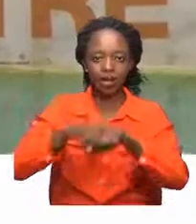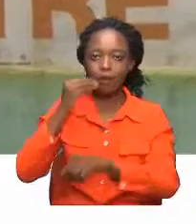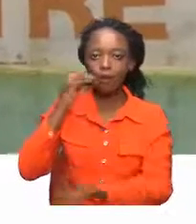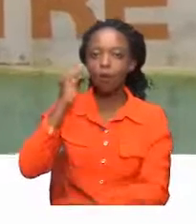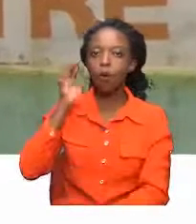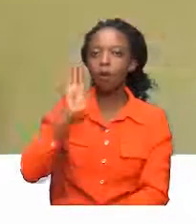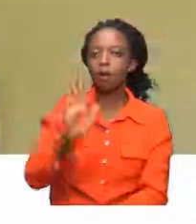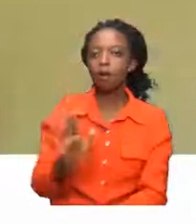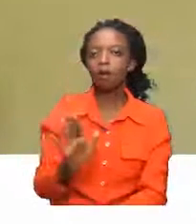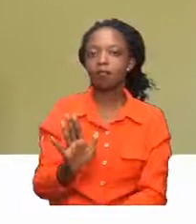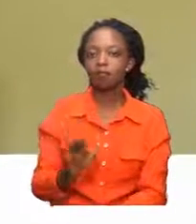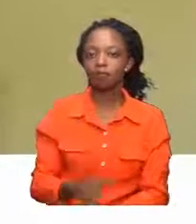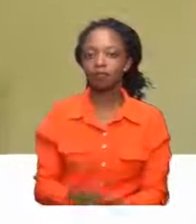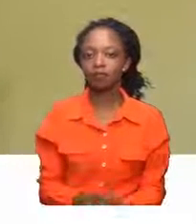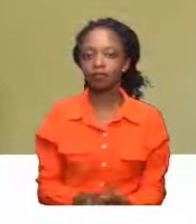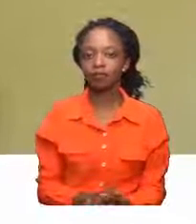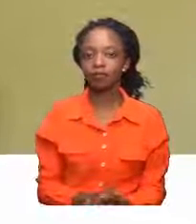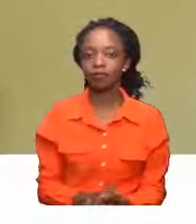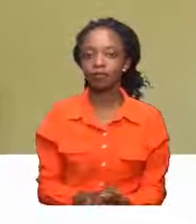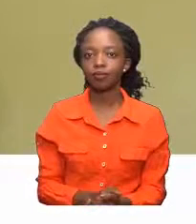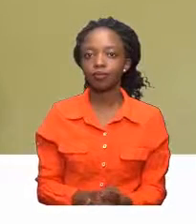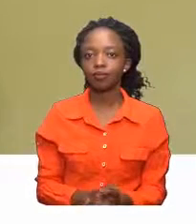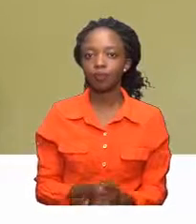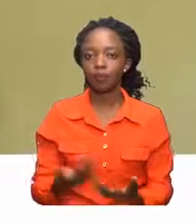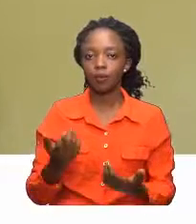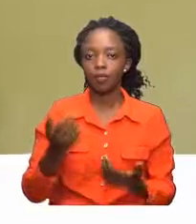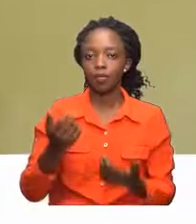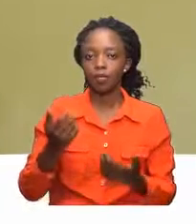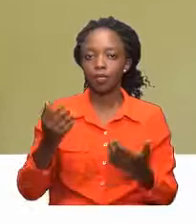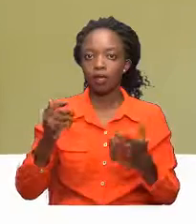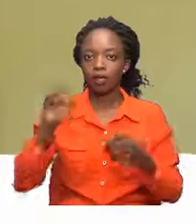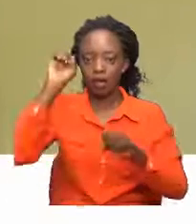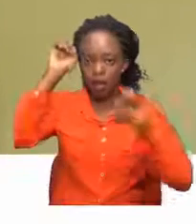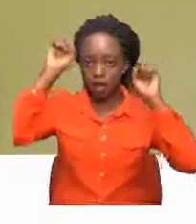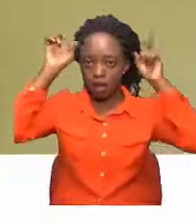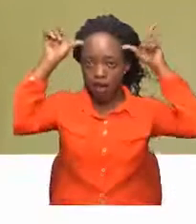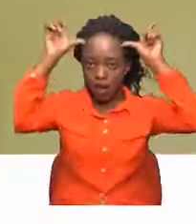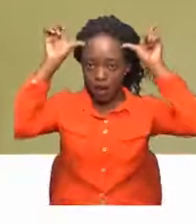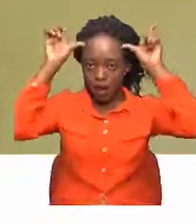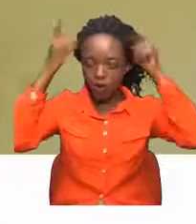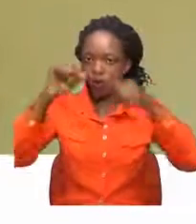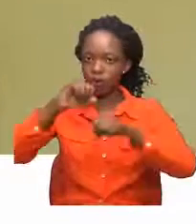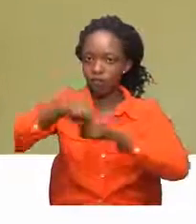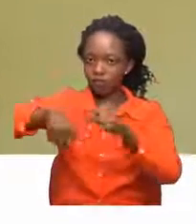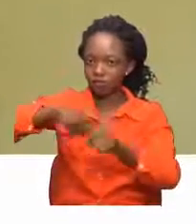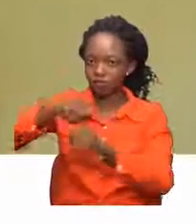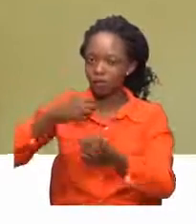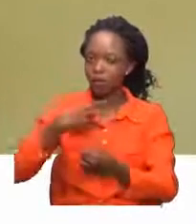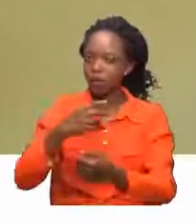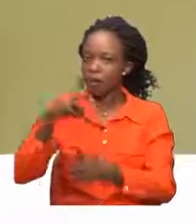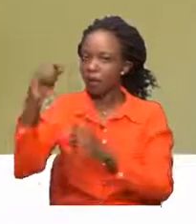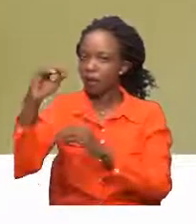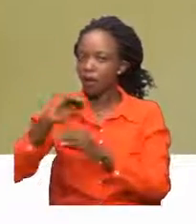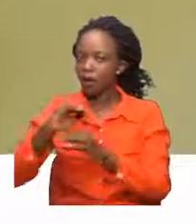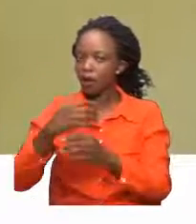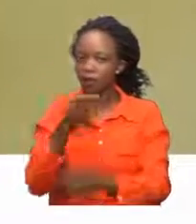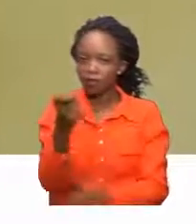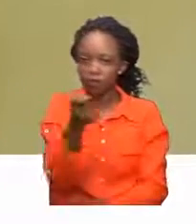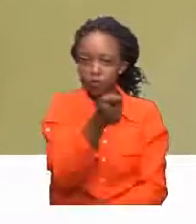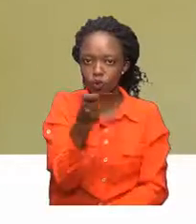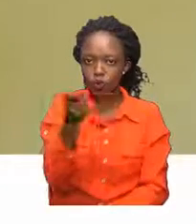kwake. Ng'ombe imefungua kamba. Sasa kwenda kuangalia huko nje huko, nikatoka na tochi